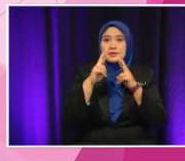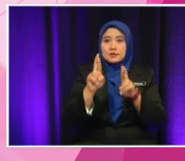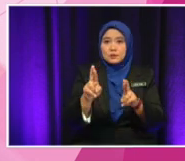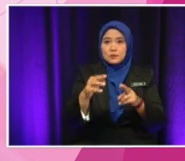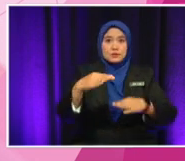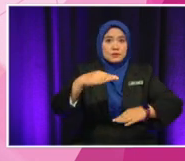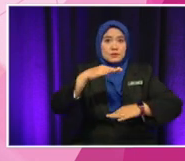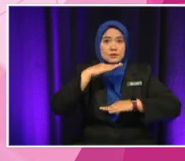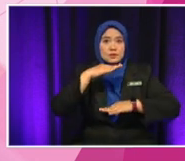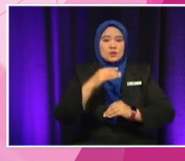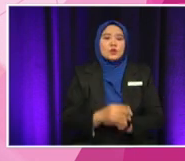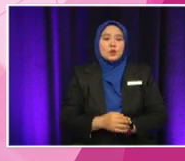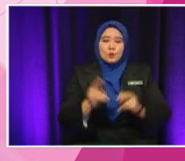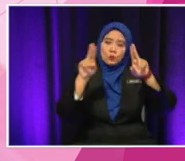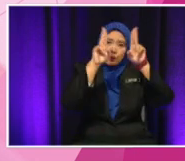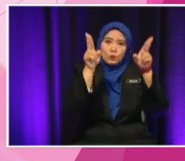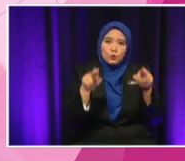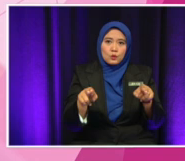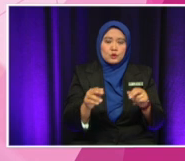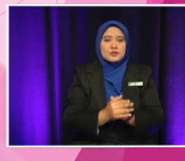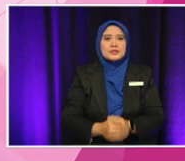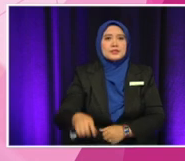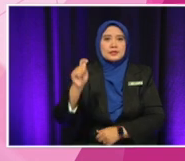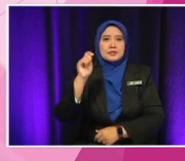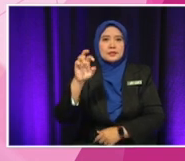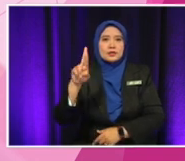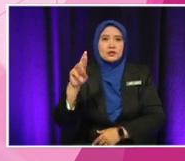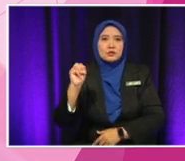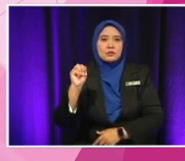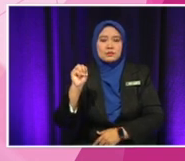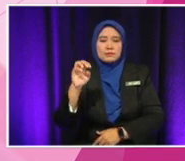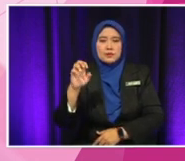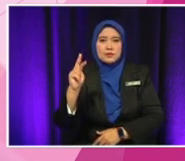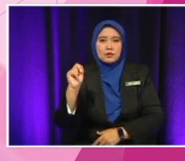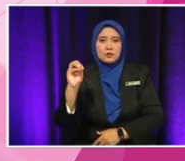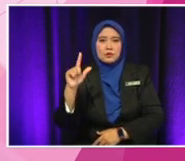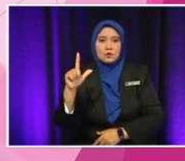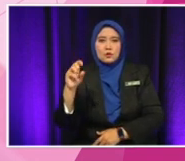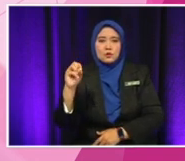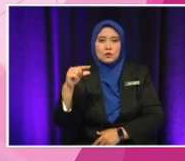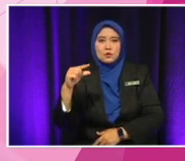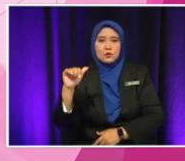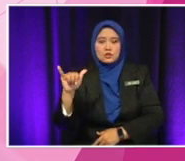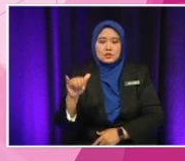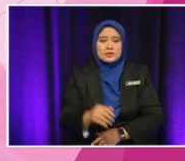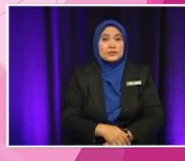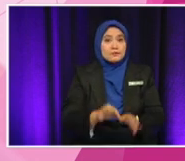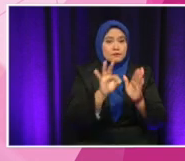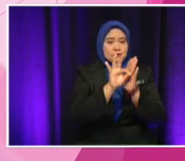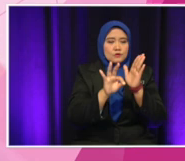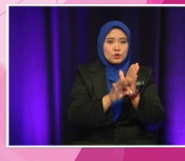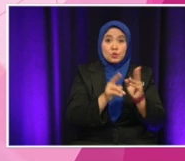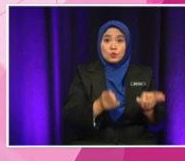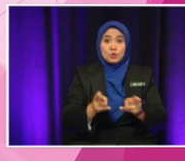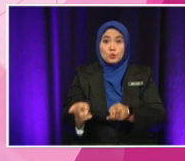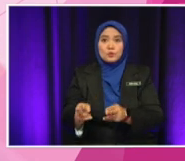menguji untuk terminologi fakta convention urutan dan lain-lain lagi dimana kalian